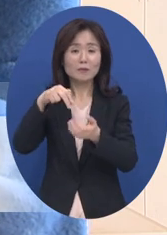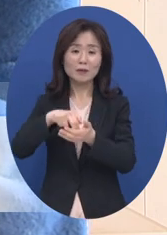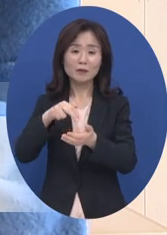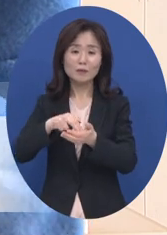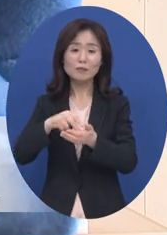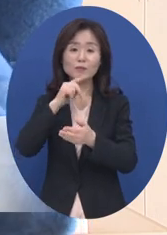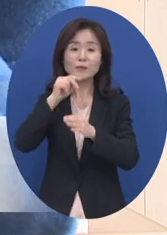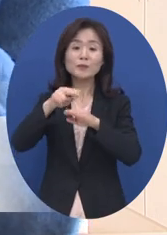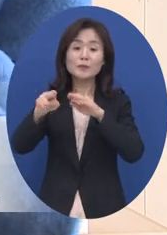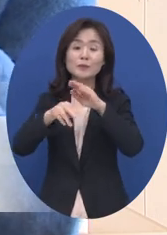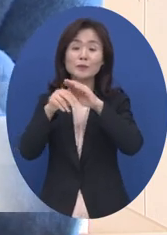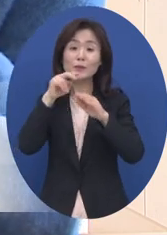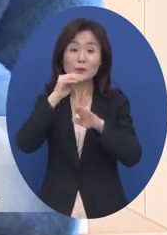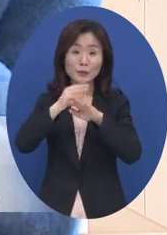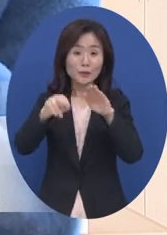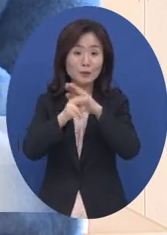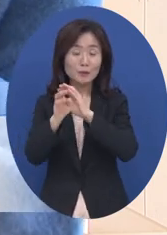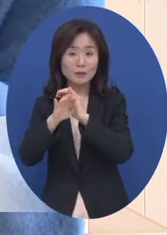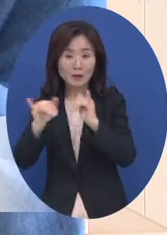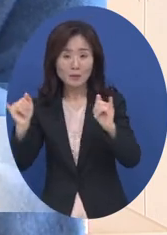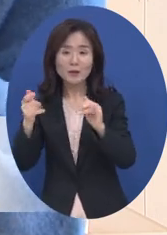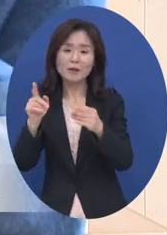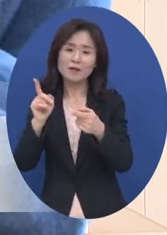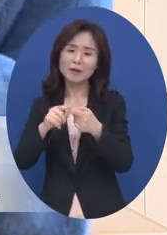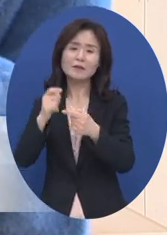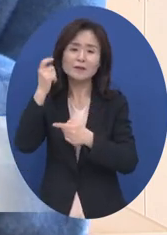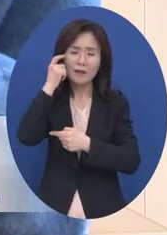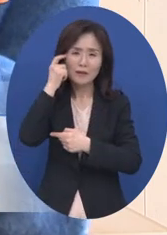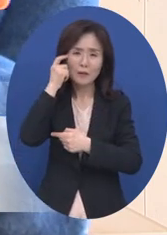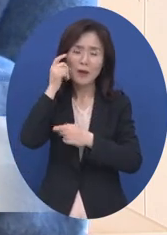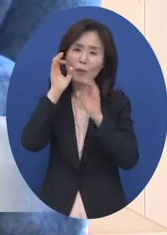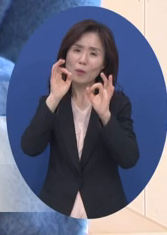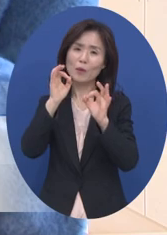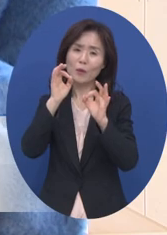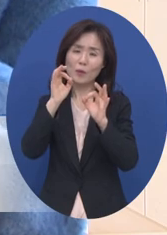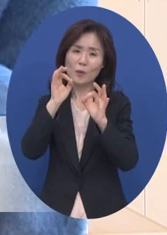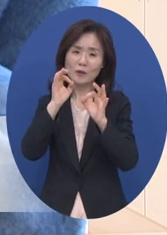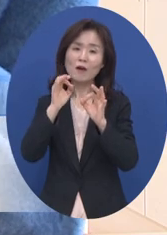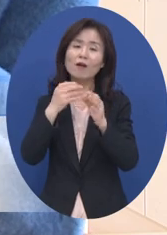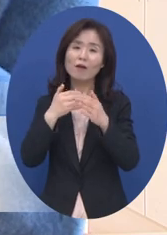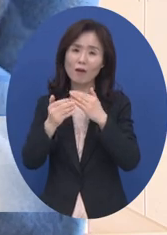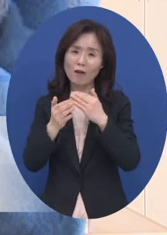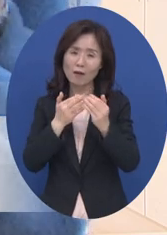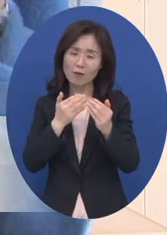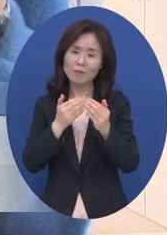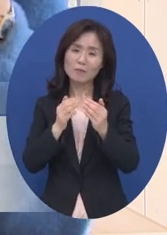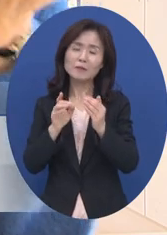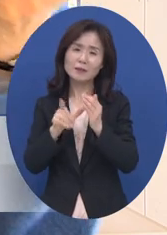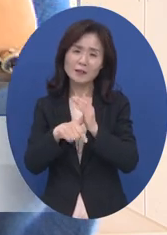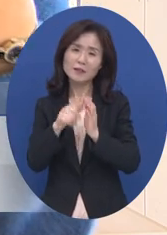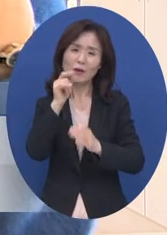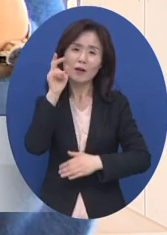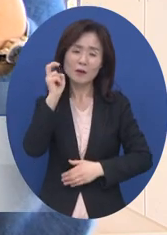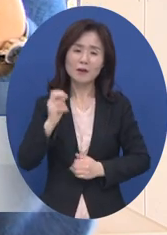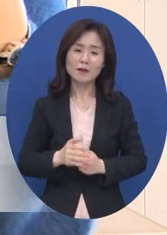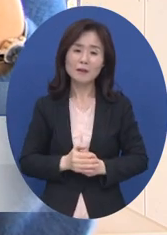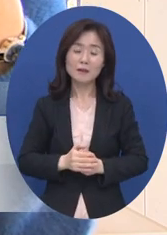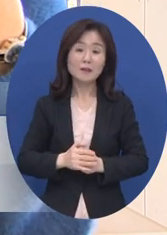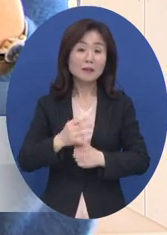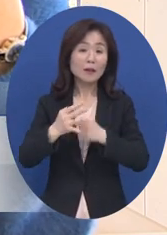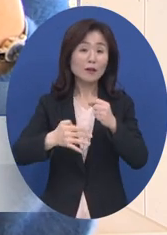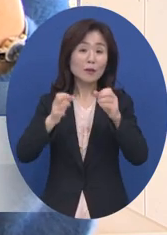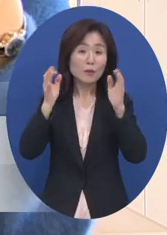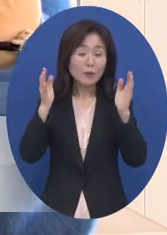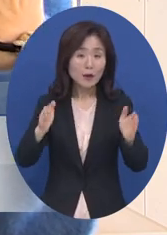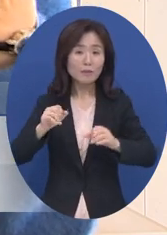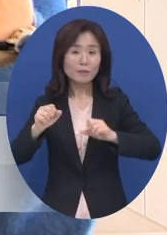자기네가 스스로 접해볼 수 있는 그런 이제 시간들을 같지 않을까 4년차 해왔지만